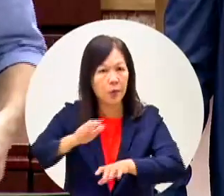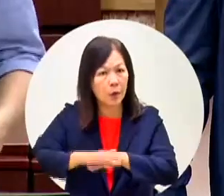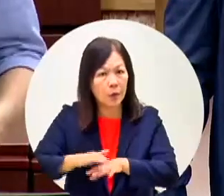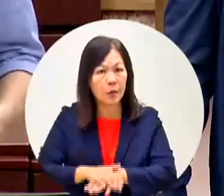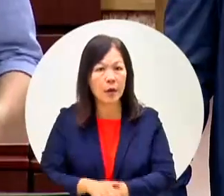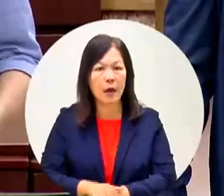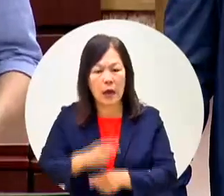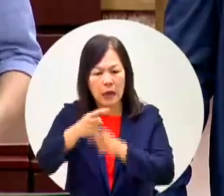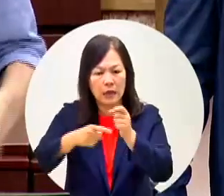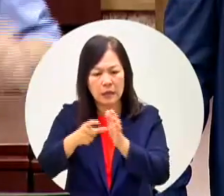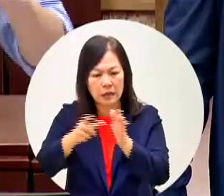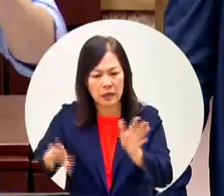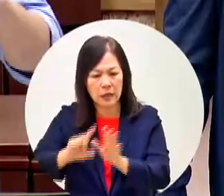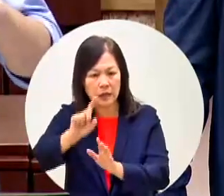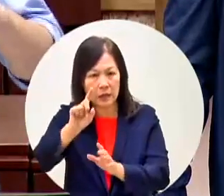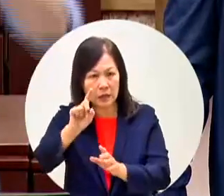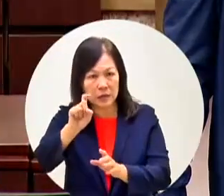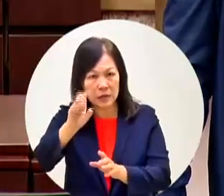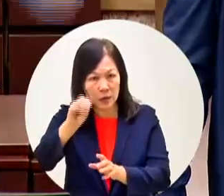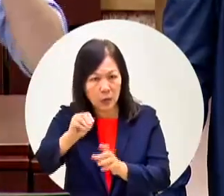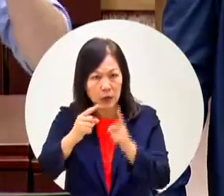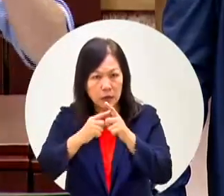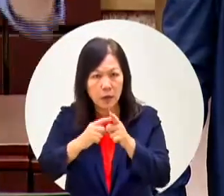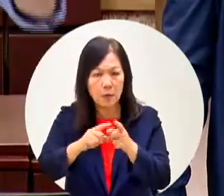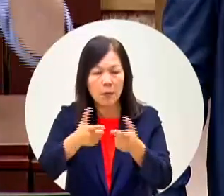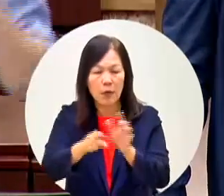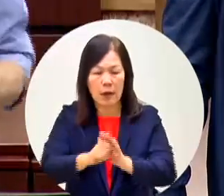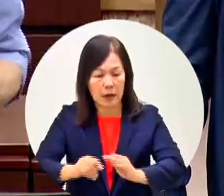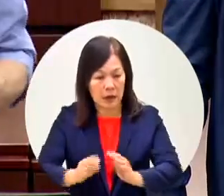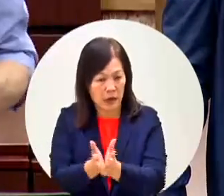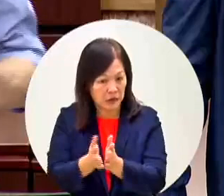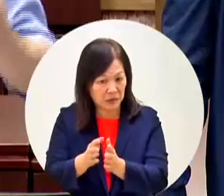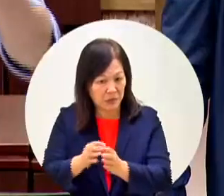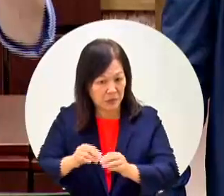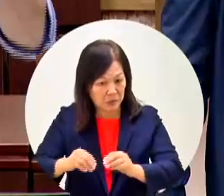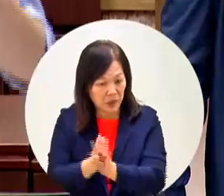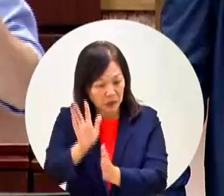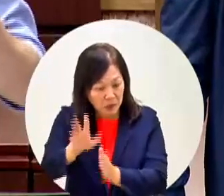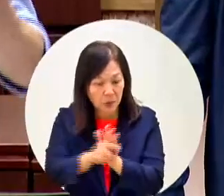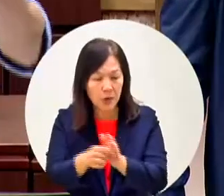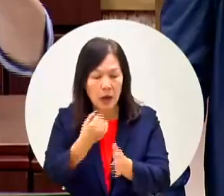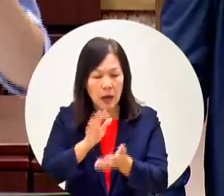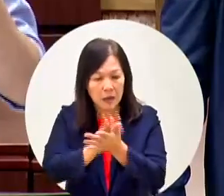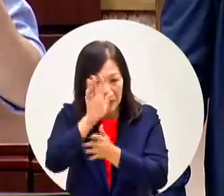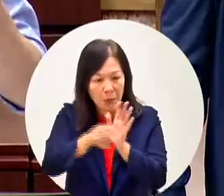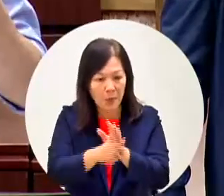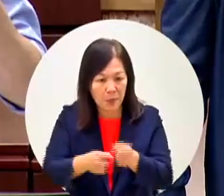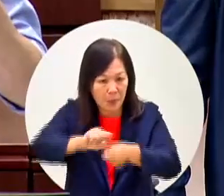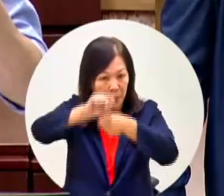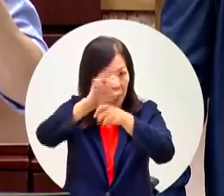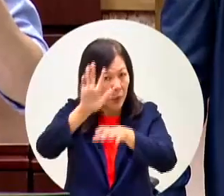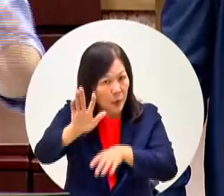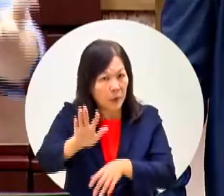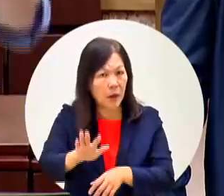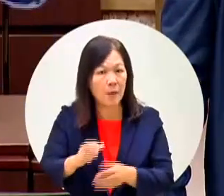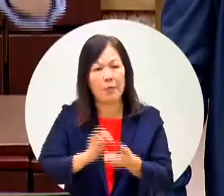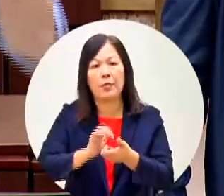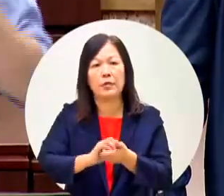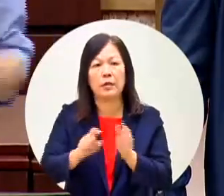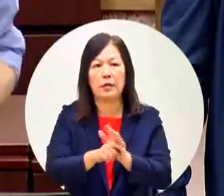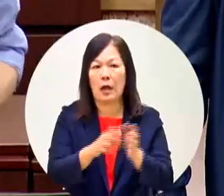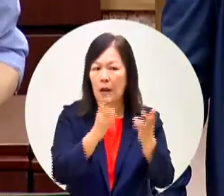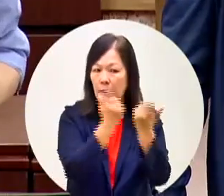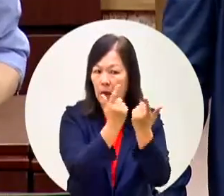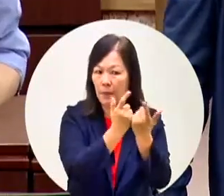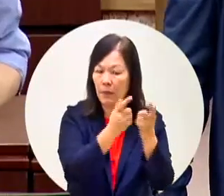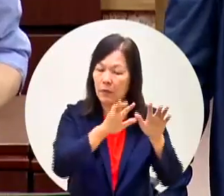一开始就会这么，但是未来它会不会几何数的跳，我们今天以台北市来说，人口大概才200多万，可是它长